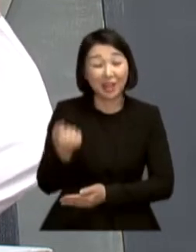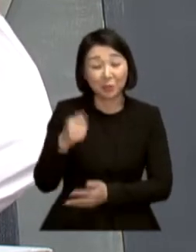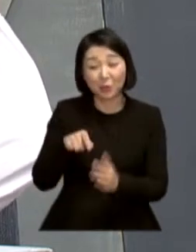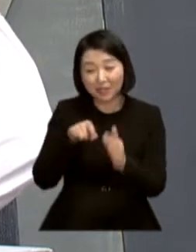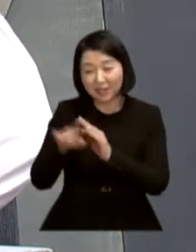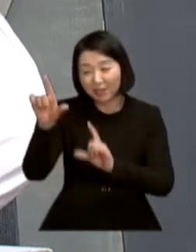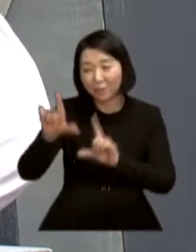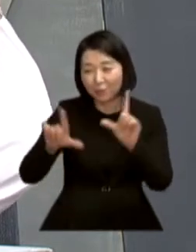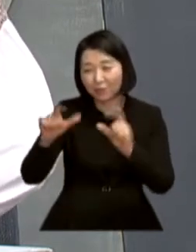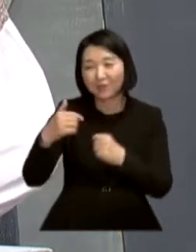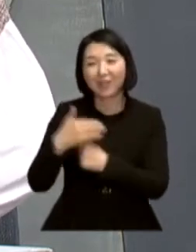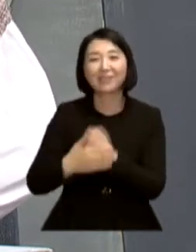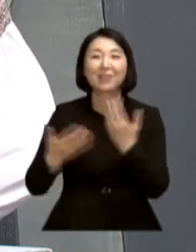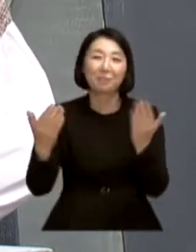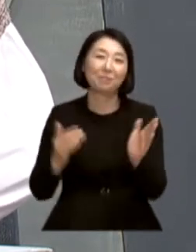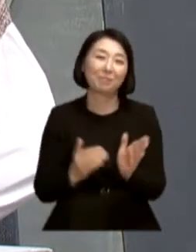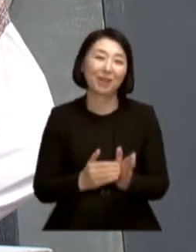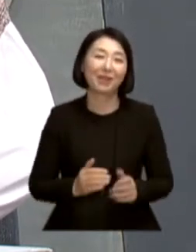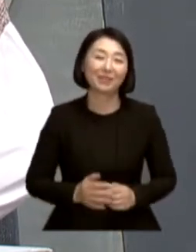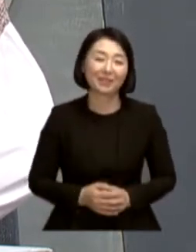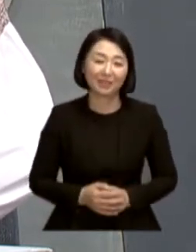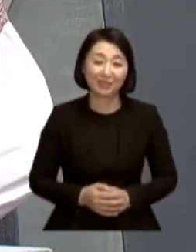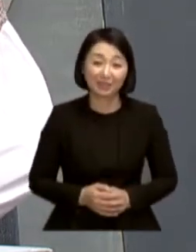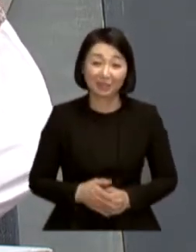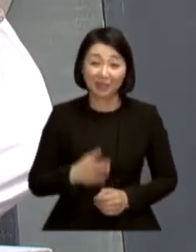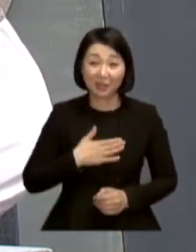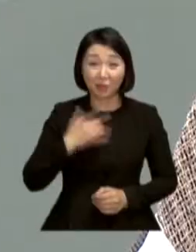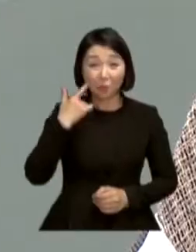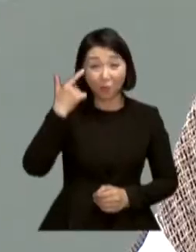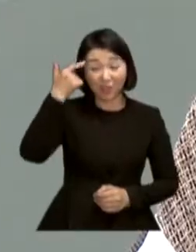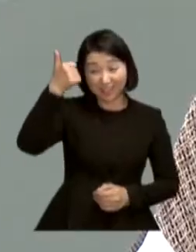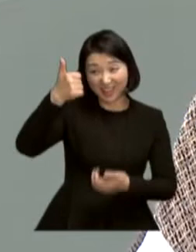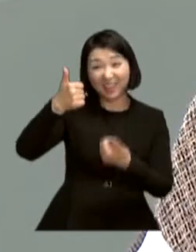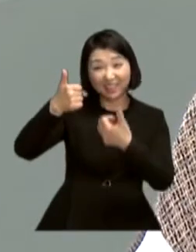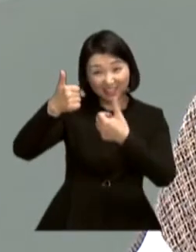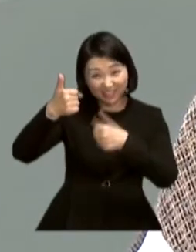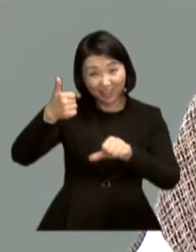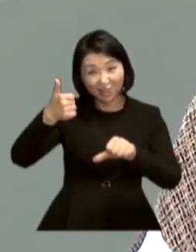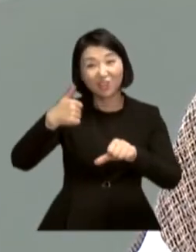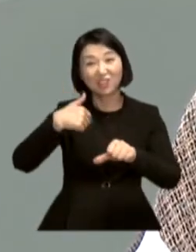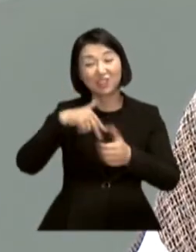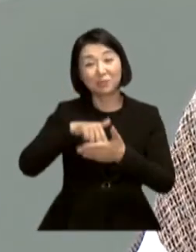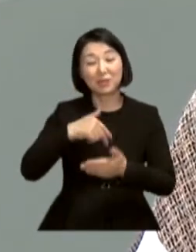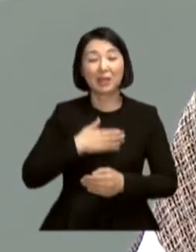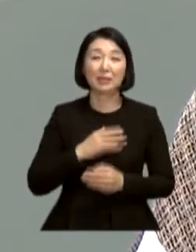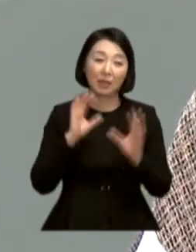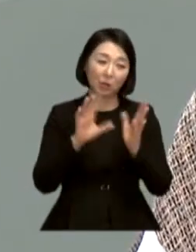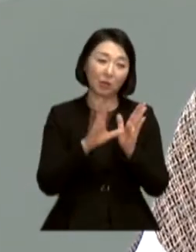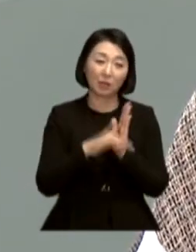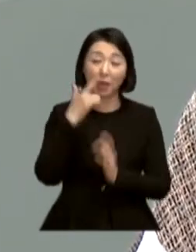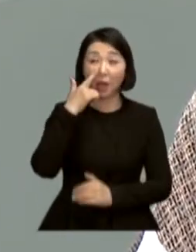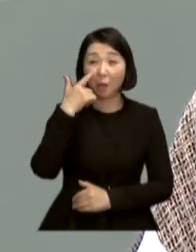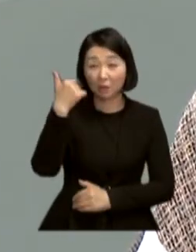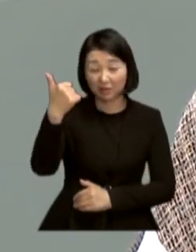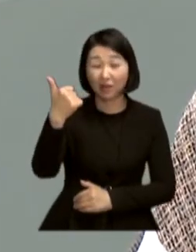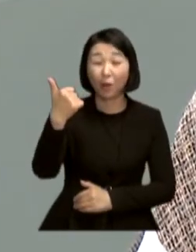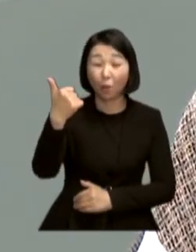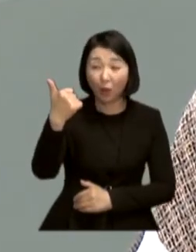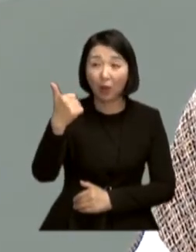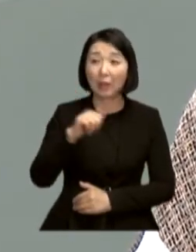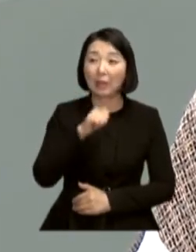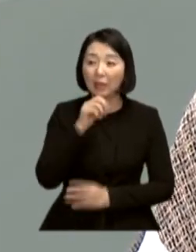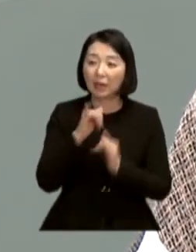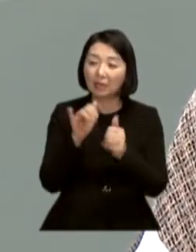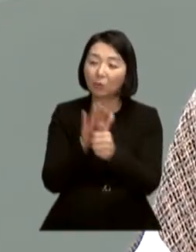모습에 정말 큰 은혜를 받았고요. 네. 근데 저도 목회자의 자녀이다 보니 또 어렸을 때 아버지가 빈민 선교를